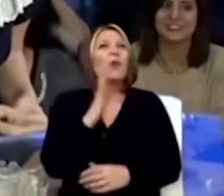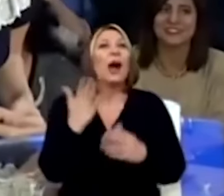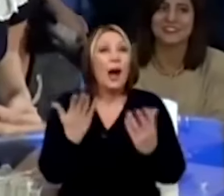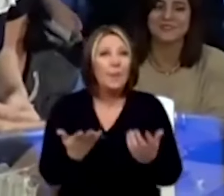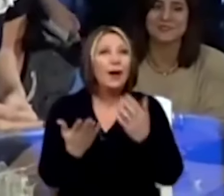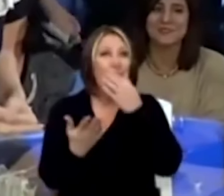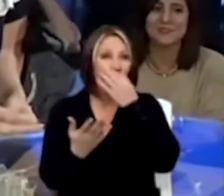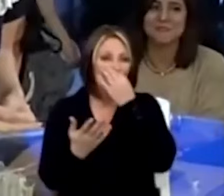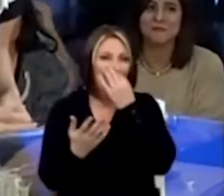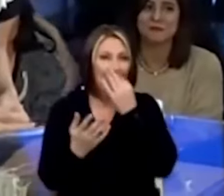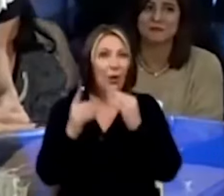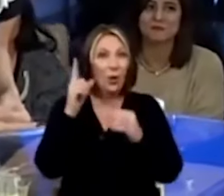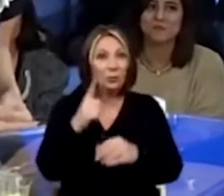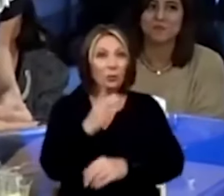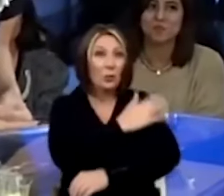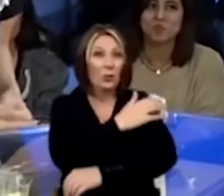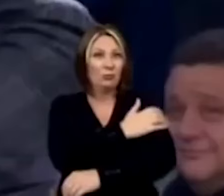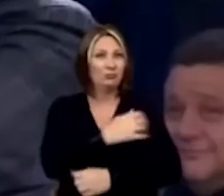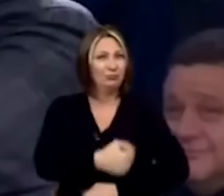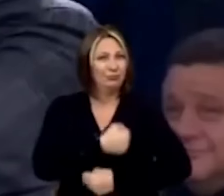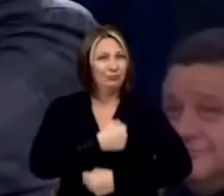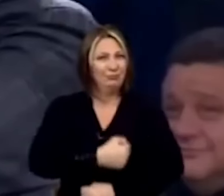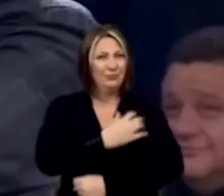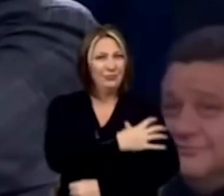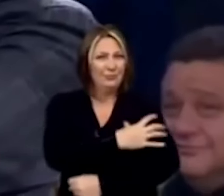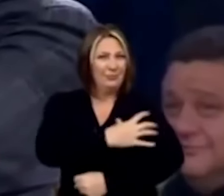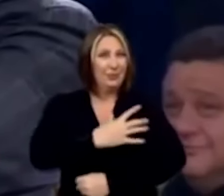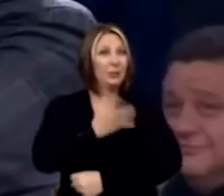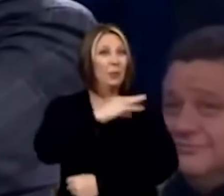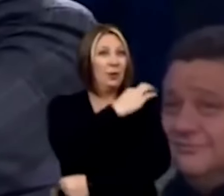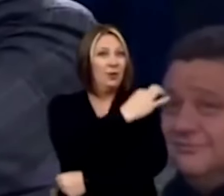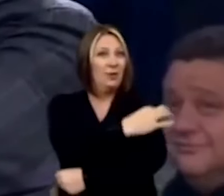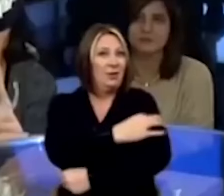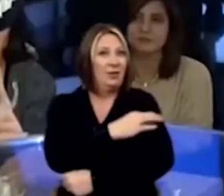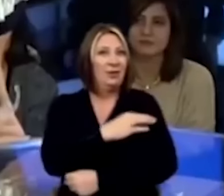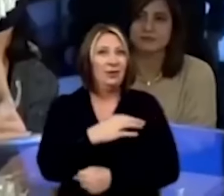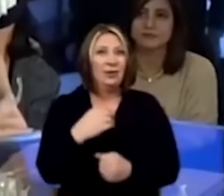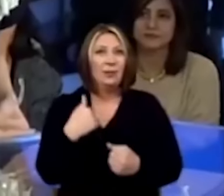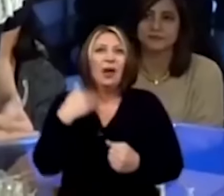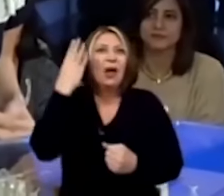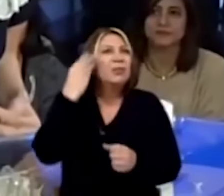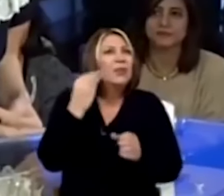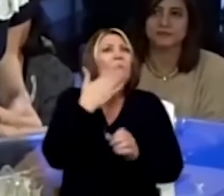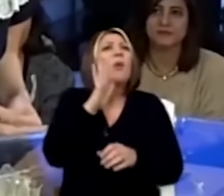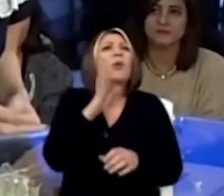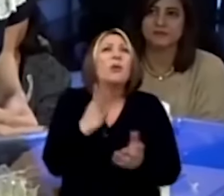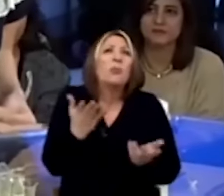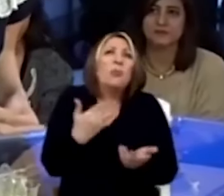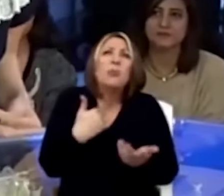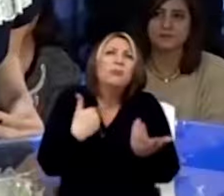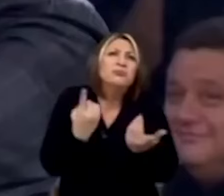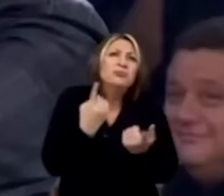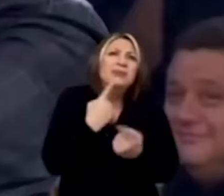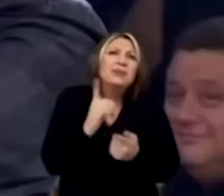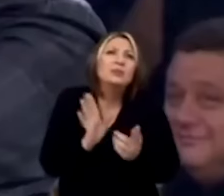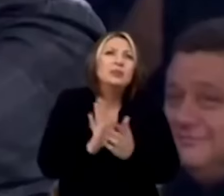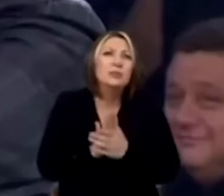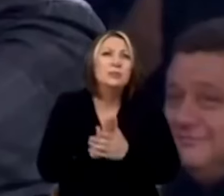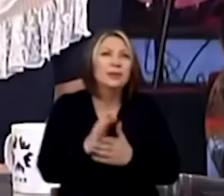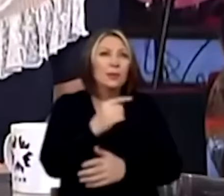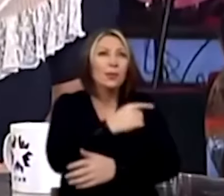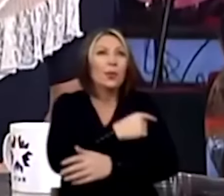Ama önce kolu yapmak lazım galiba bu şekilde. Tabii. Ben manayı yüklemeden yaptım. O yüzden pek fikir veremeyeceğim ya.